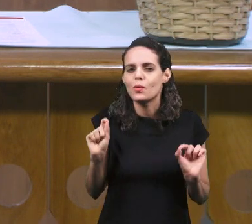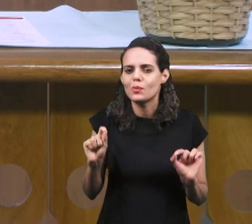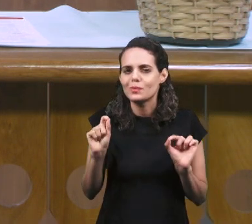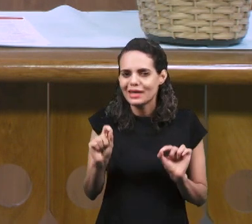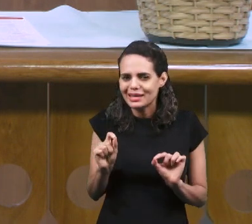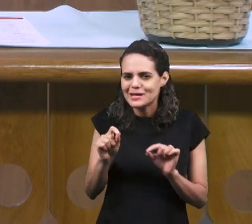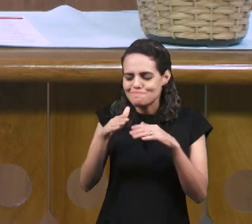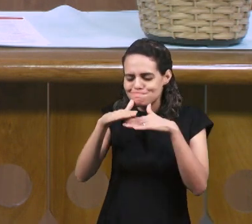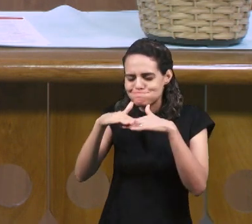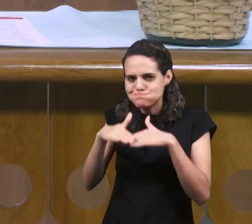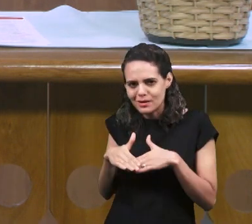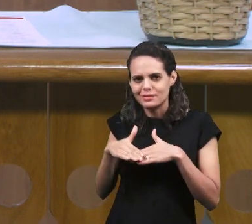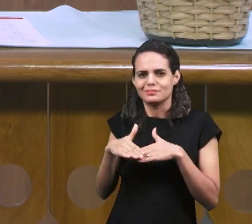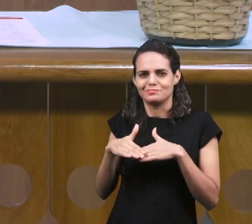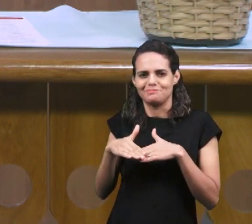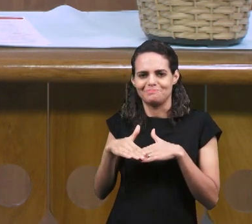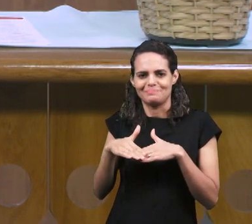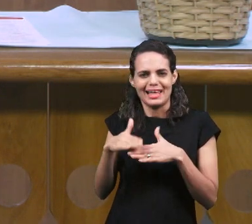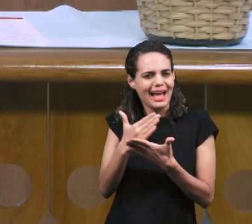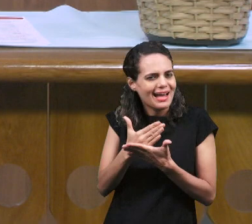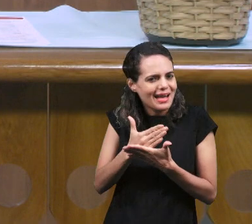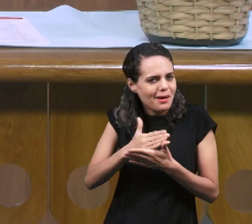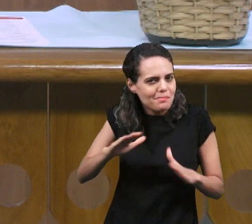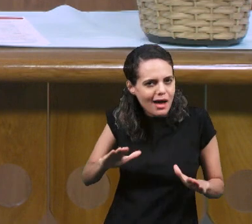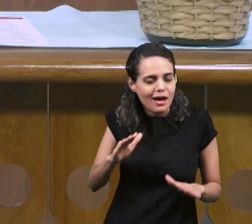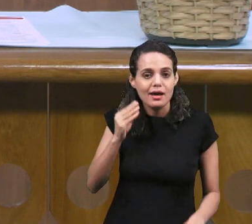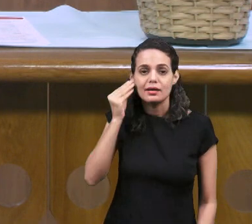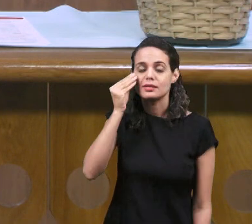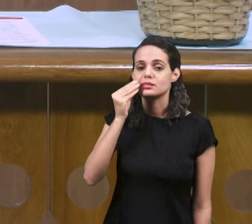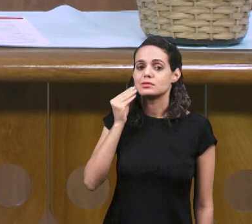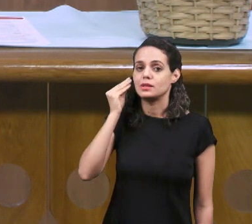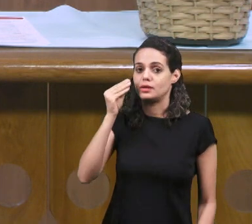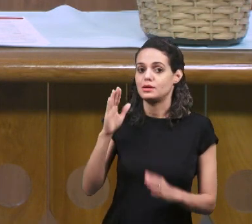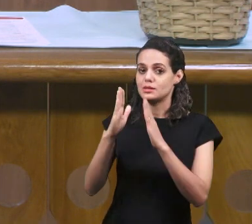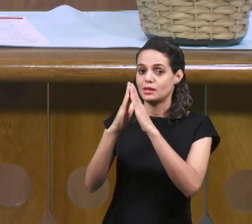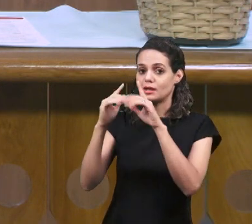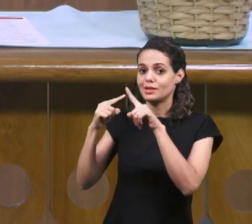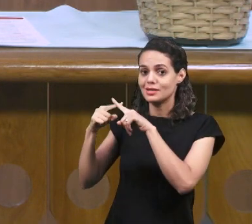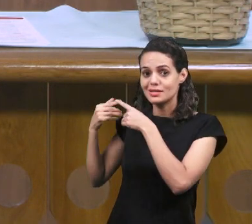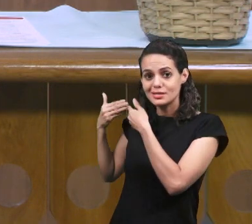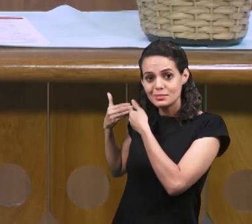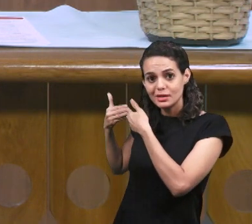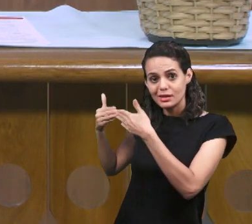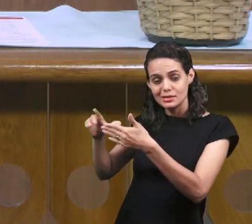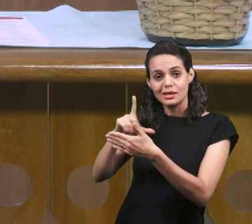étouffer l'expérience que l'Église primitive a eue